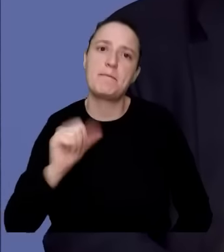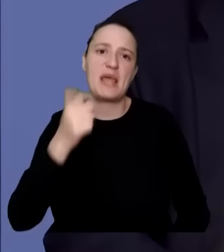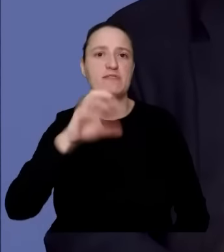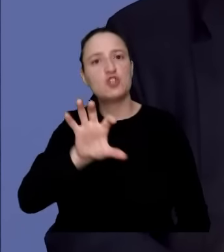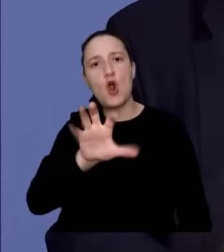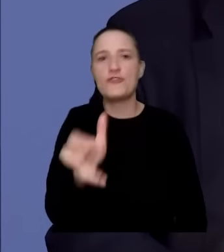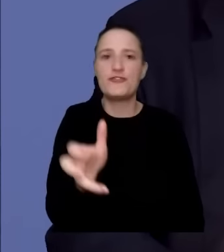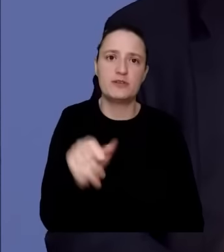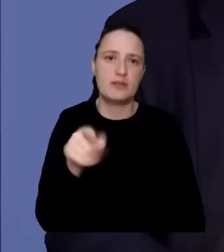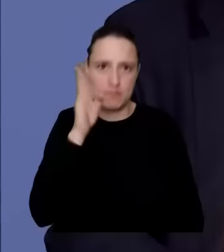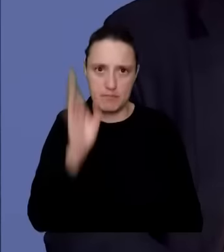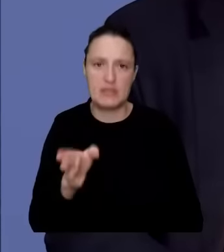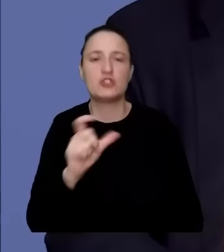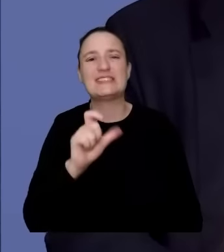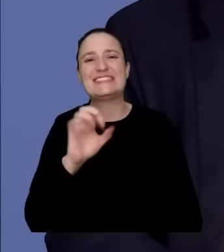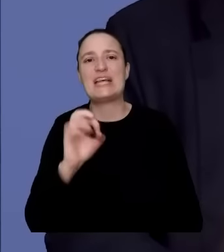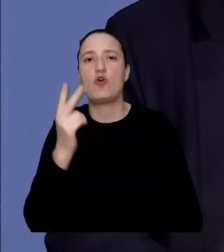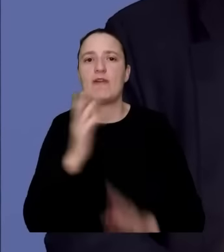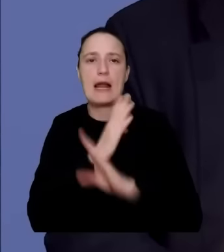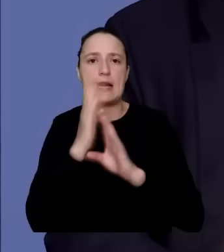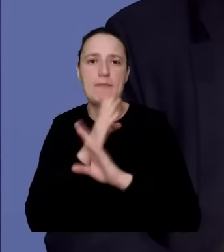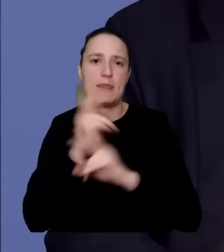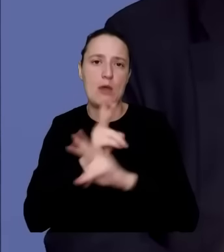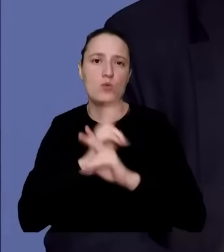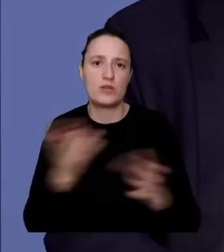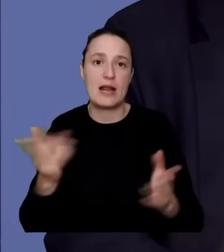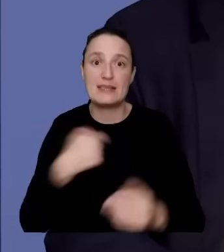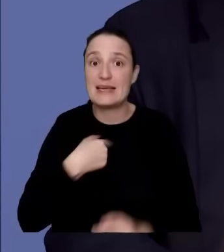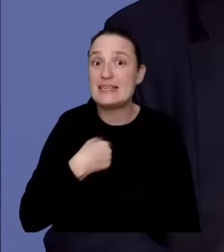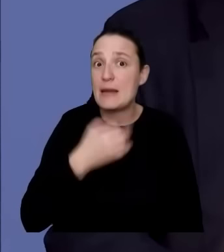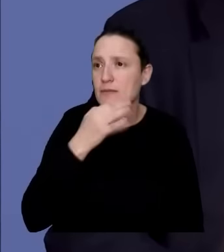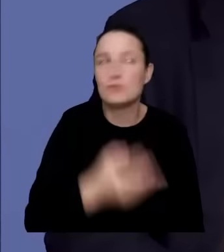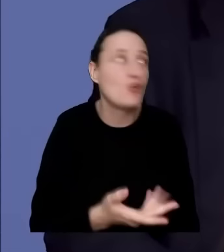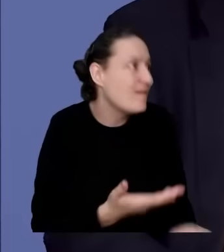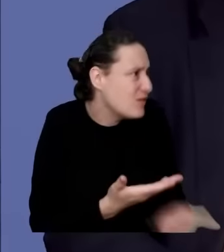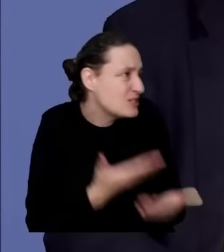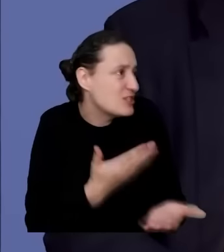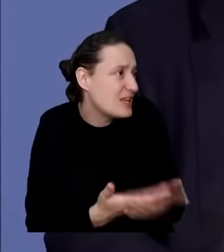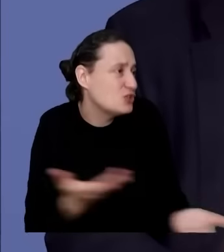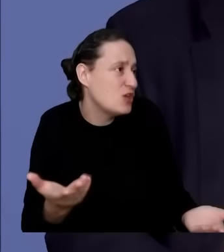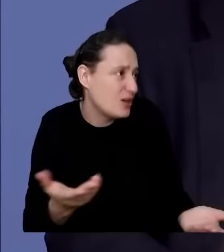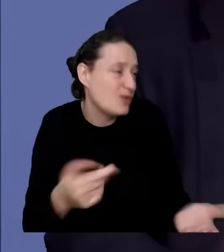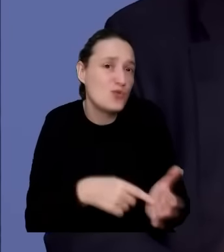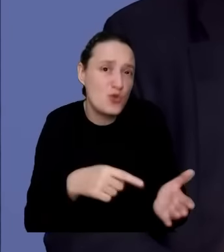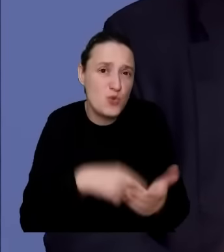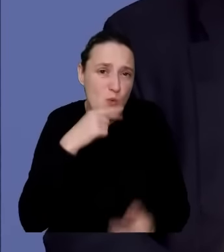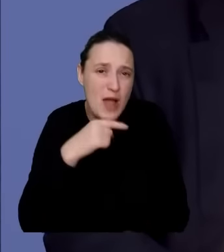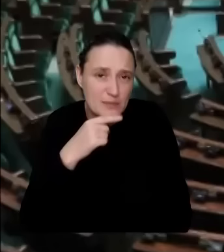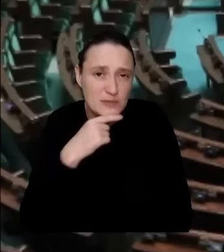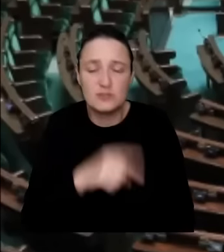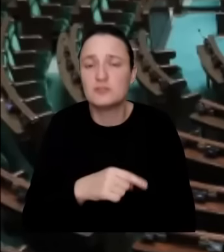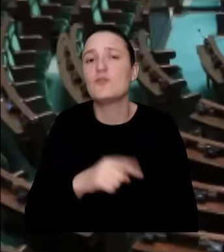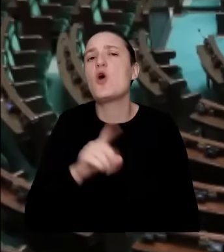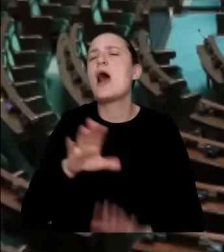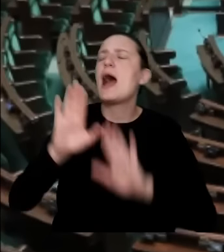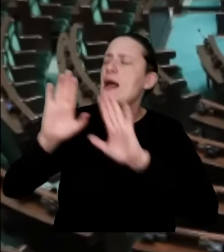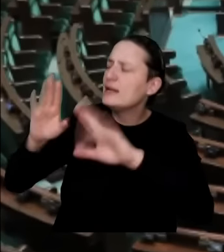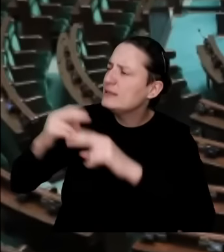osiągnąć neutralność klimatyczną prn pyt to co powiedziała to są kłamstwa p